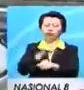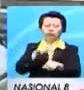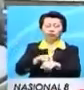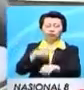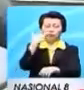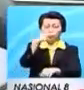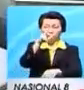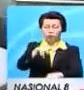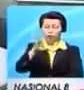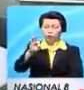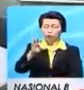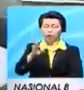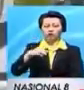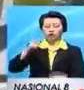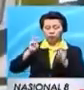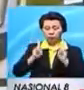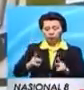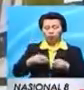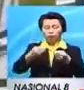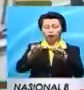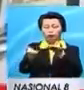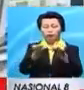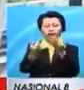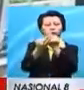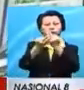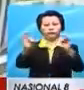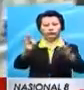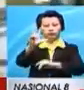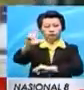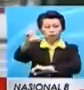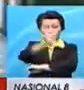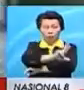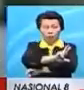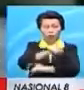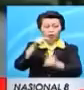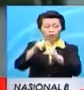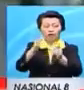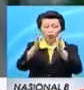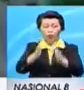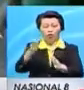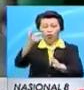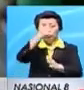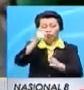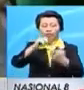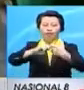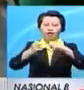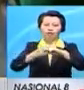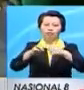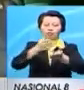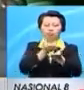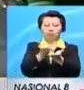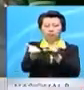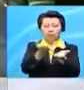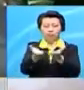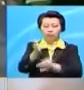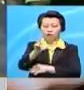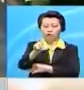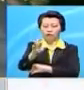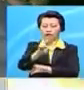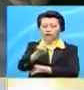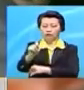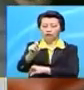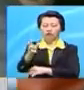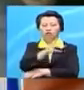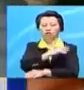13 September lalu, pihak prasarana memberi perkhidmatan percuma selama 3 hari kepada pengguna berikutan gangguan perkhidmatan LRT. Dalam pada